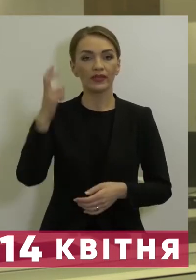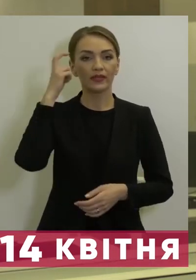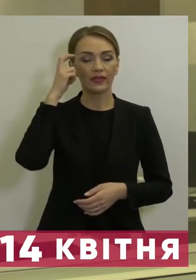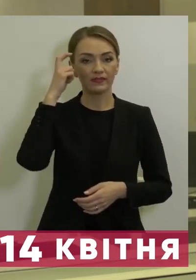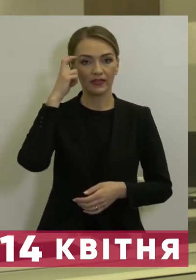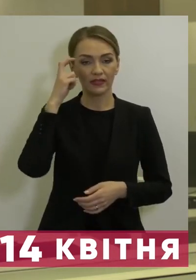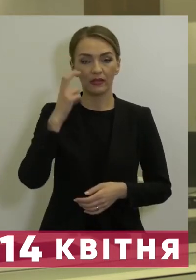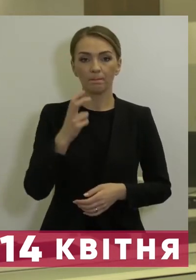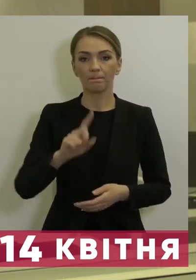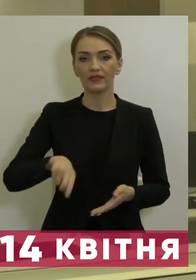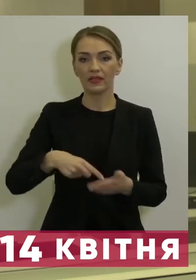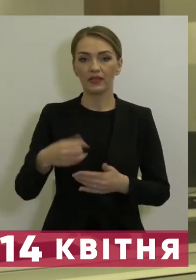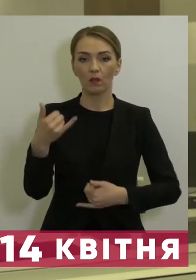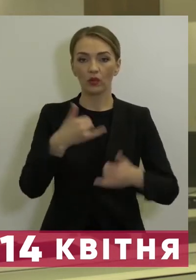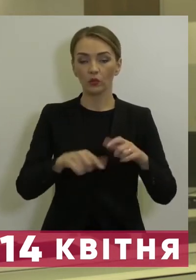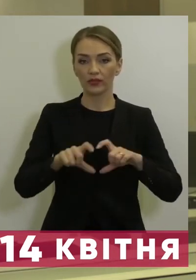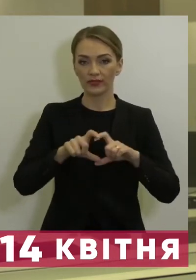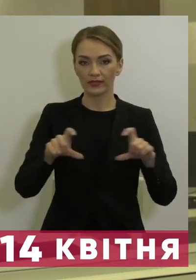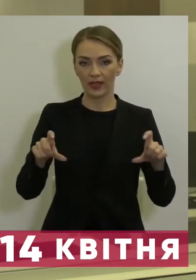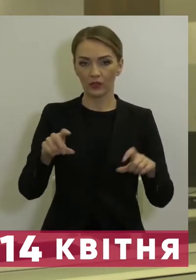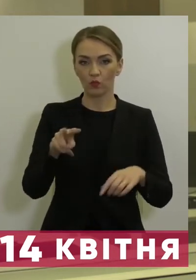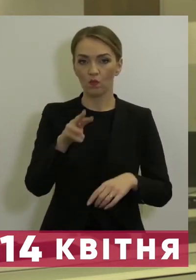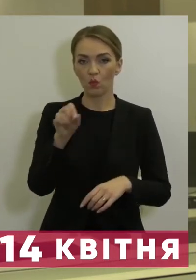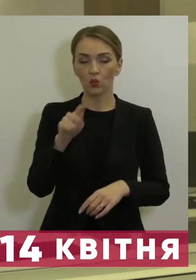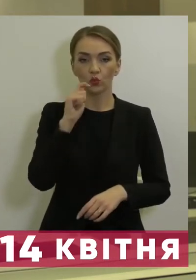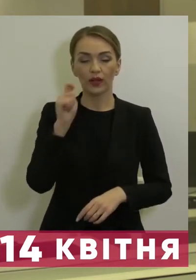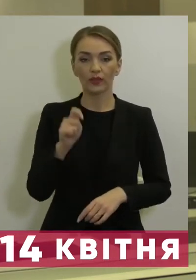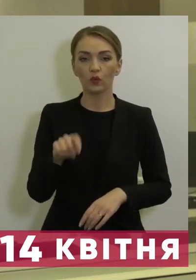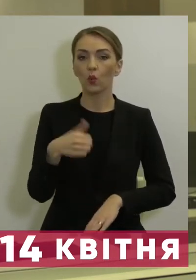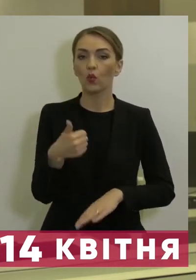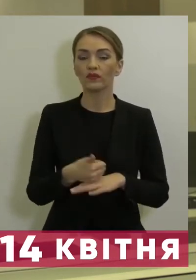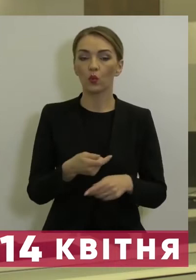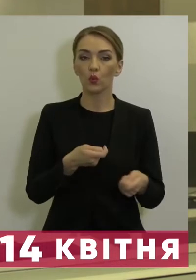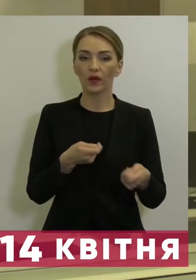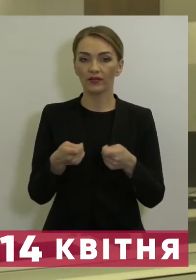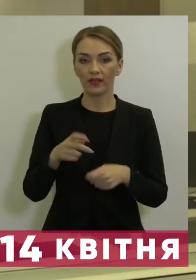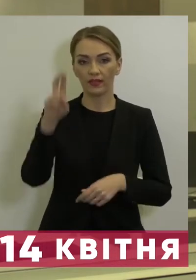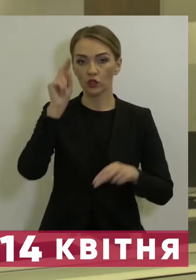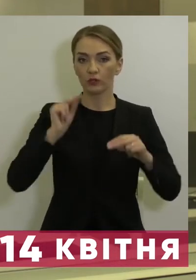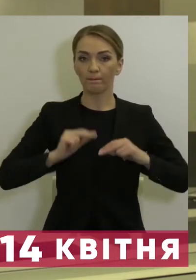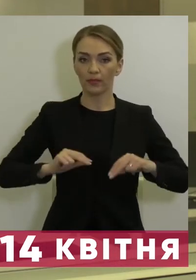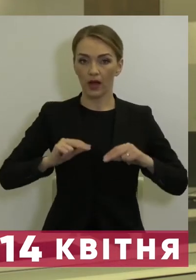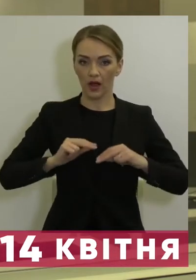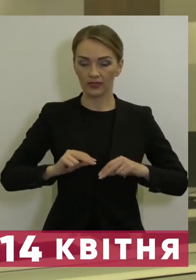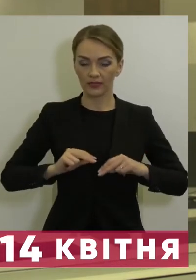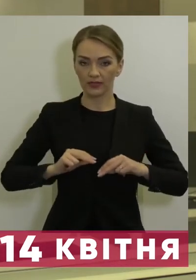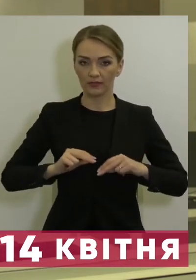лабораторний центр МОЗ України, головне управління Держпраці